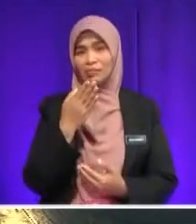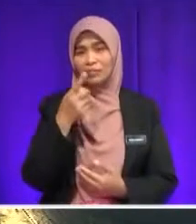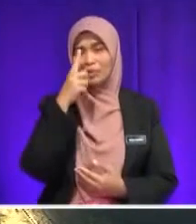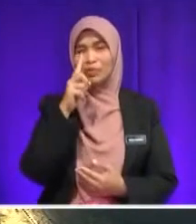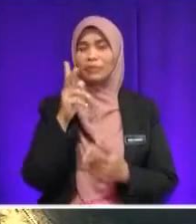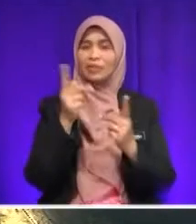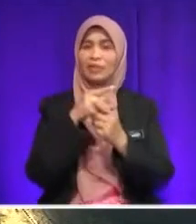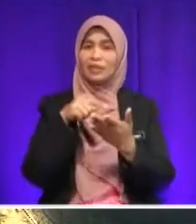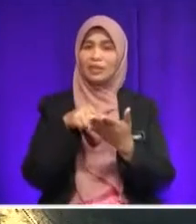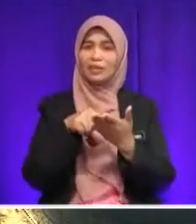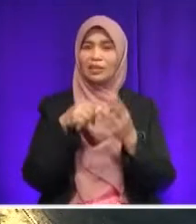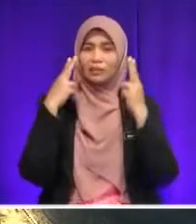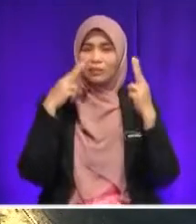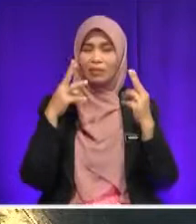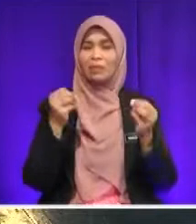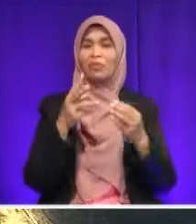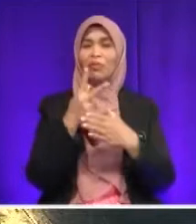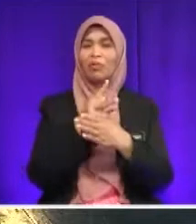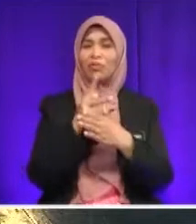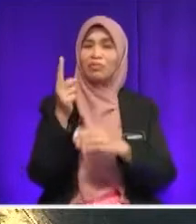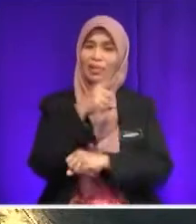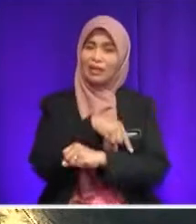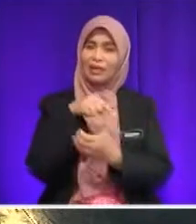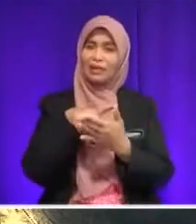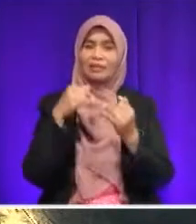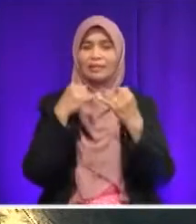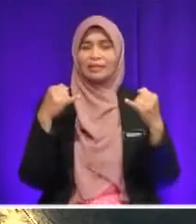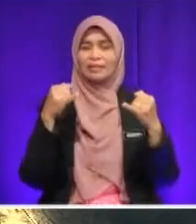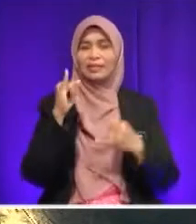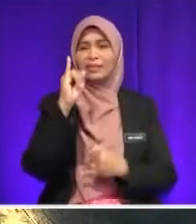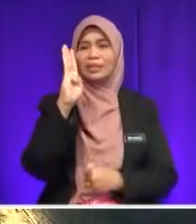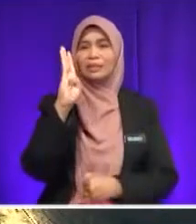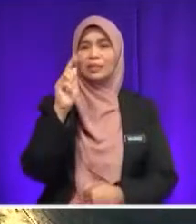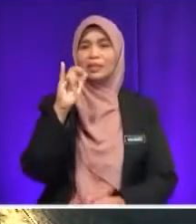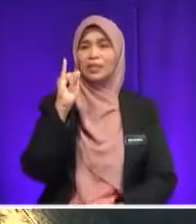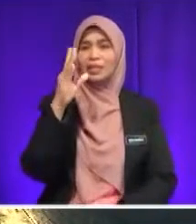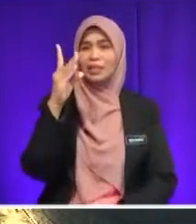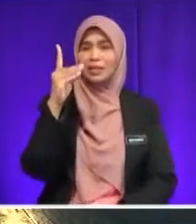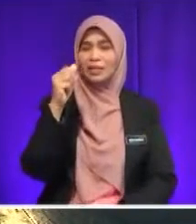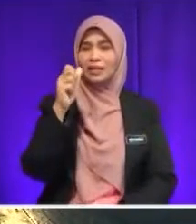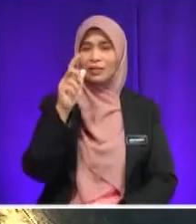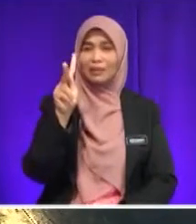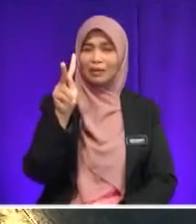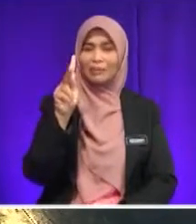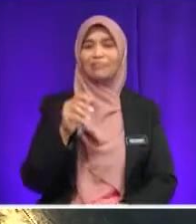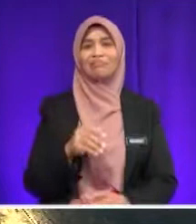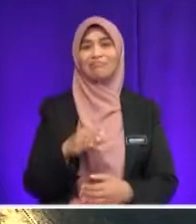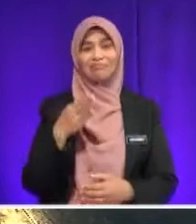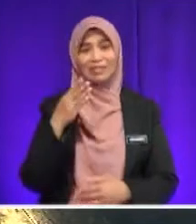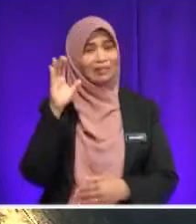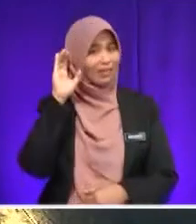ininya usaha ternak fungsi kain pada hari ini yaitu jenis ibtida uh besok tidak